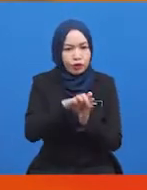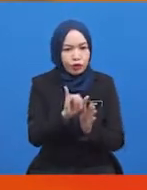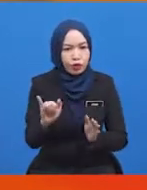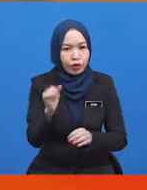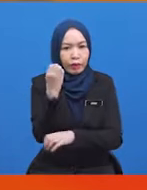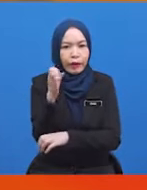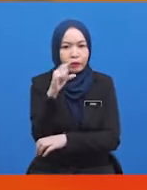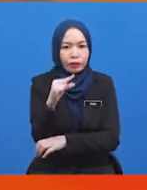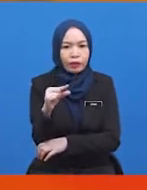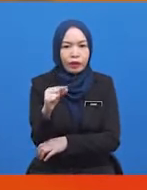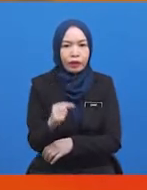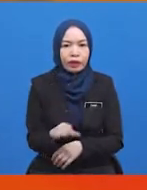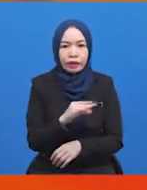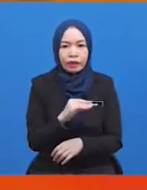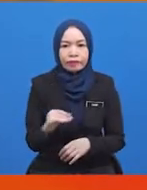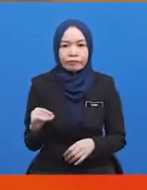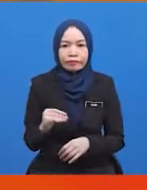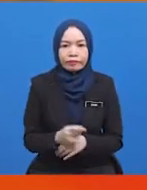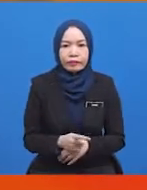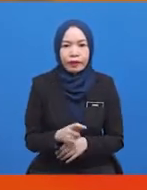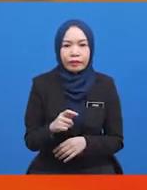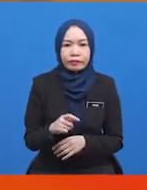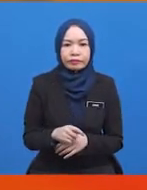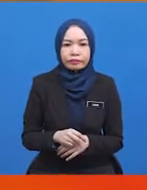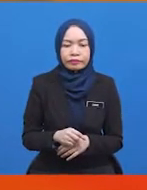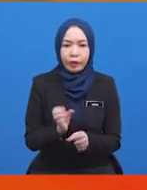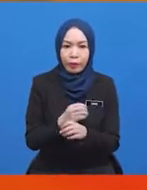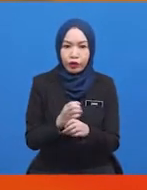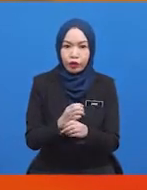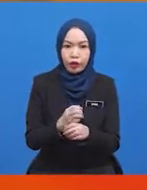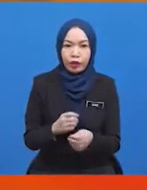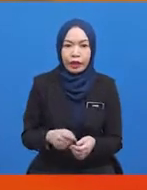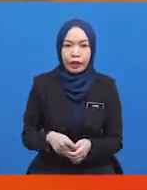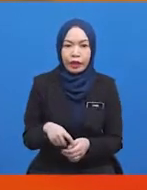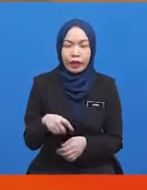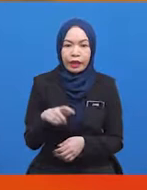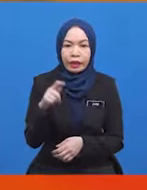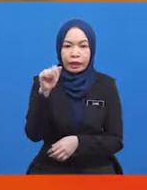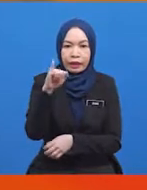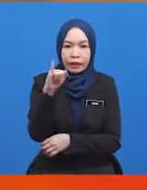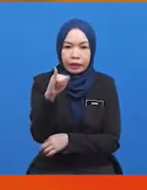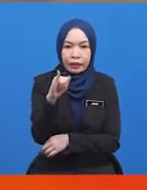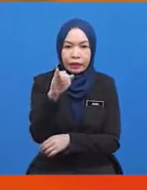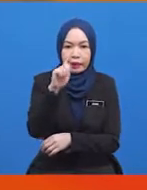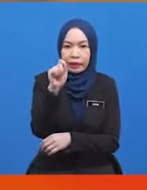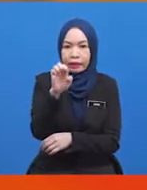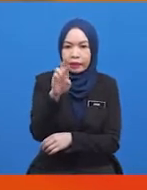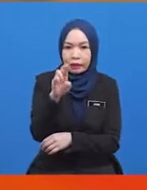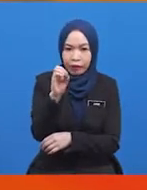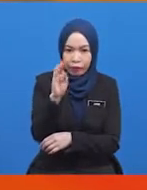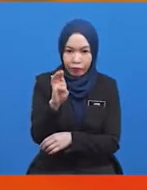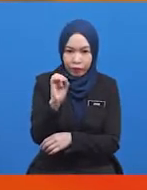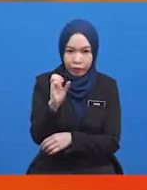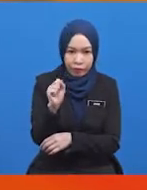dan gabbro. Pembentukan igneous terobosan pula adalah magma yang dari dalam